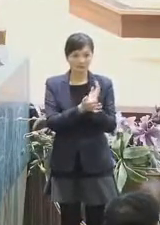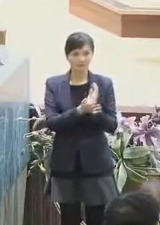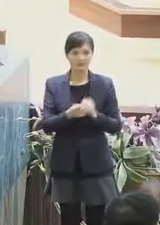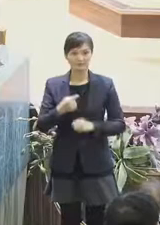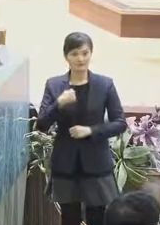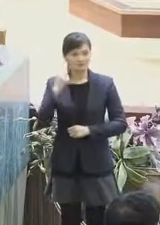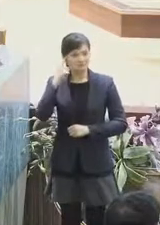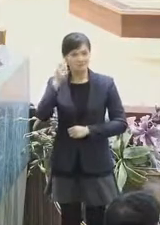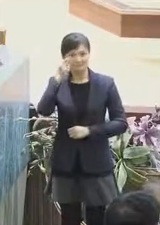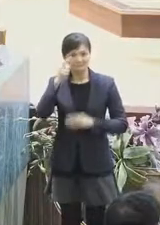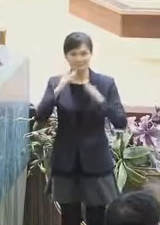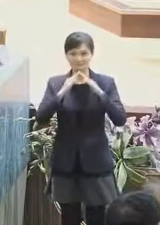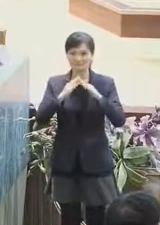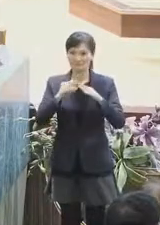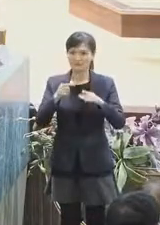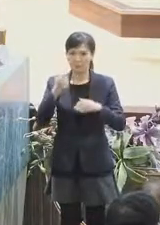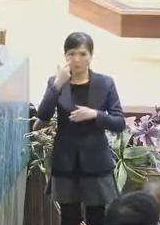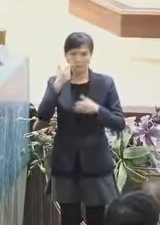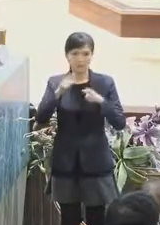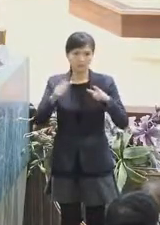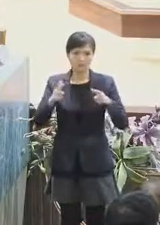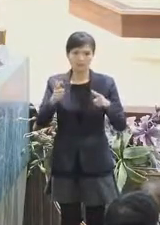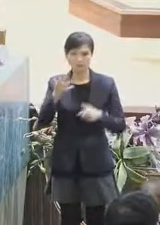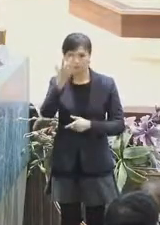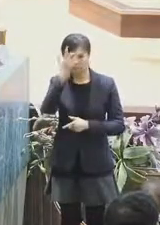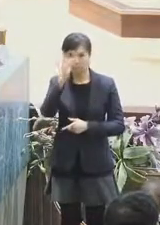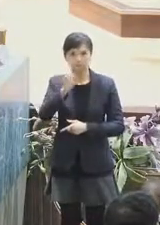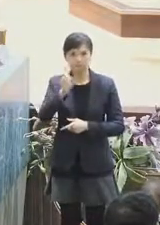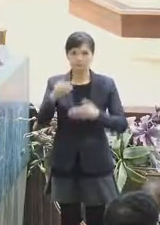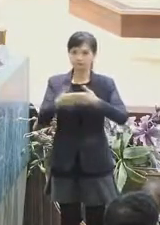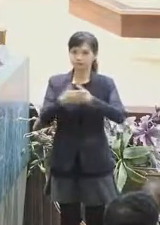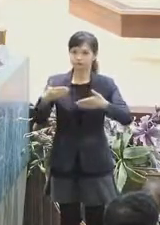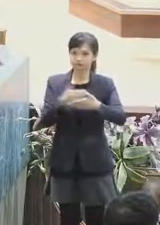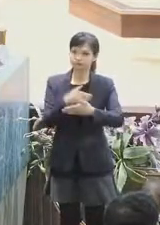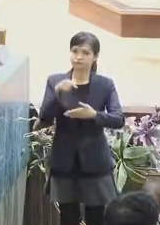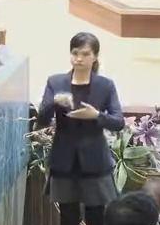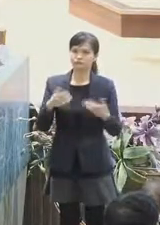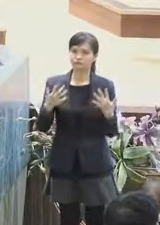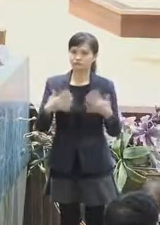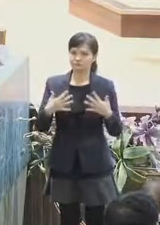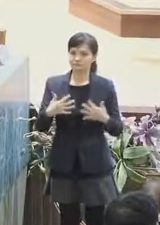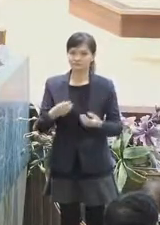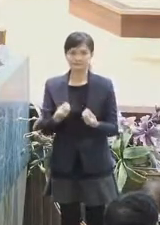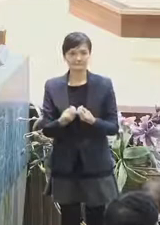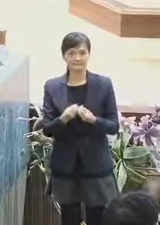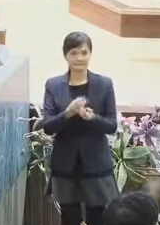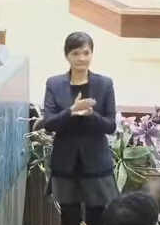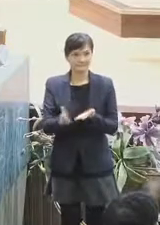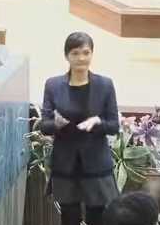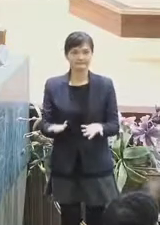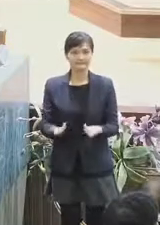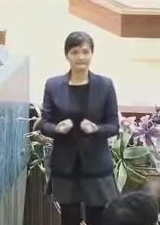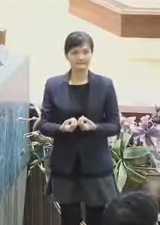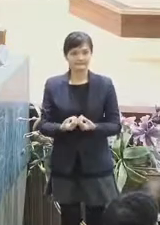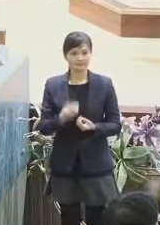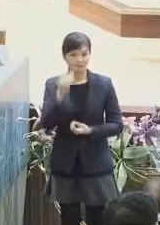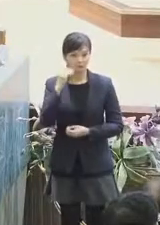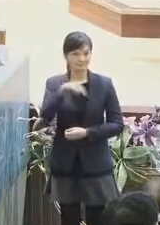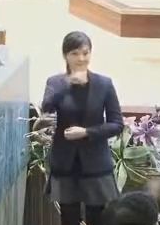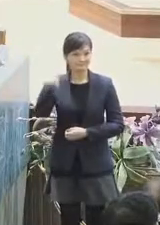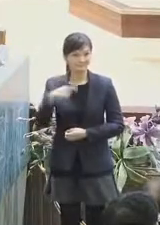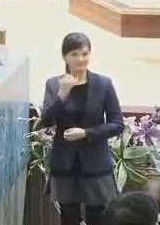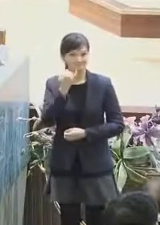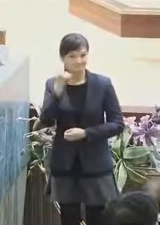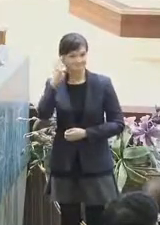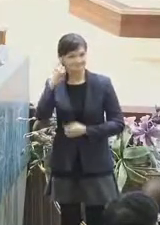台南市最大的一个状况就是说我们交通的情形一直没有办法有一个非常好的 solution 来解决。如果大家能够